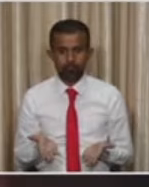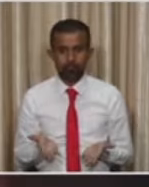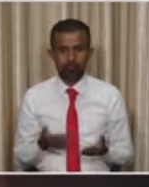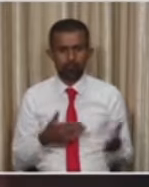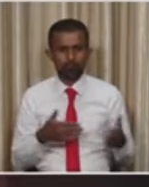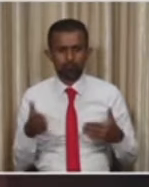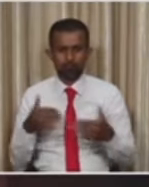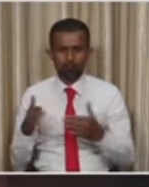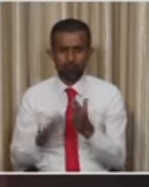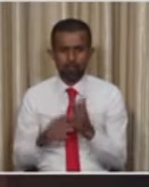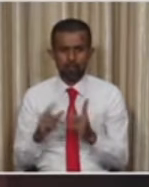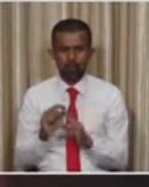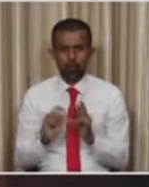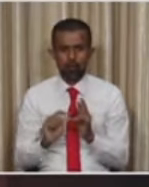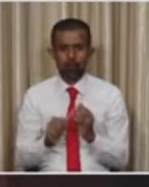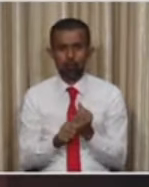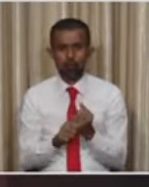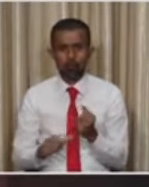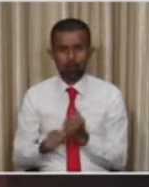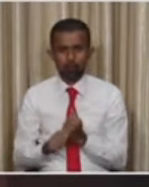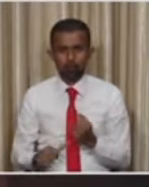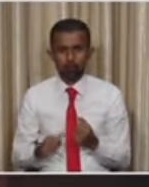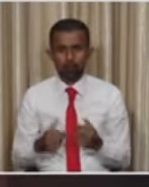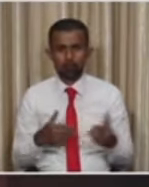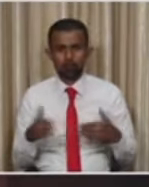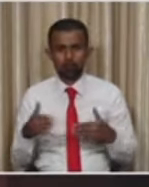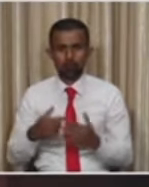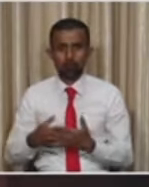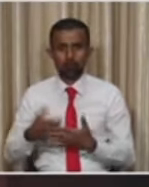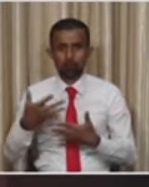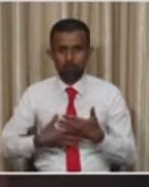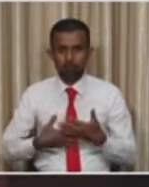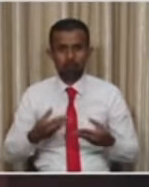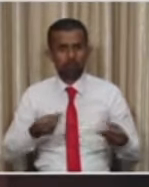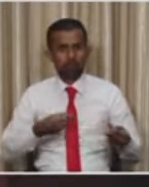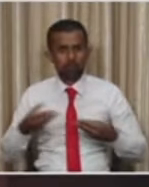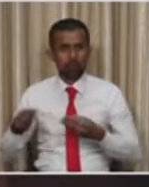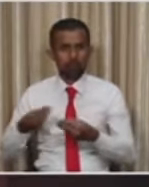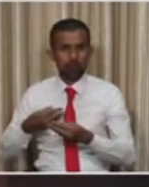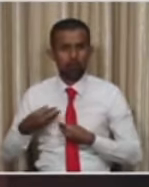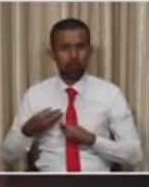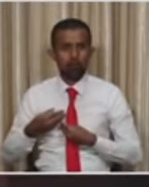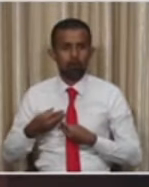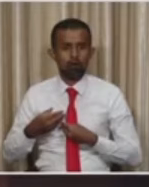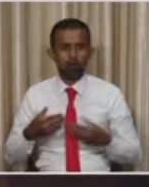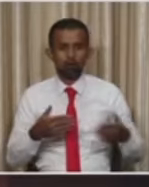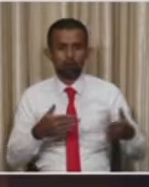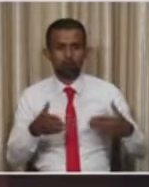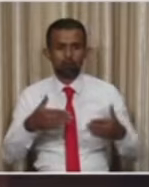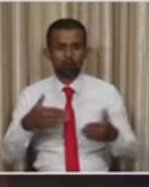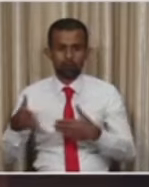විවිධ අමාත්‍යංශ නියෝජනය කරමින් විවිධ වාර්තා ඉදිරිපත් කරනවා. ඒ වගේම විවිධ